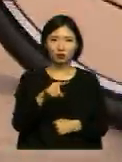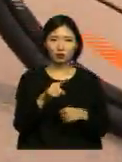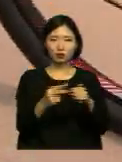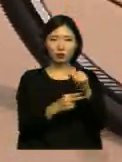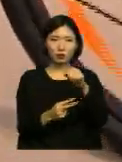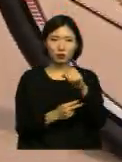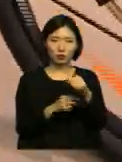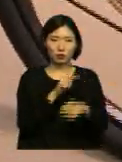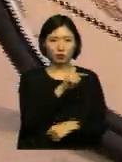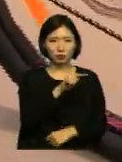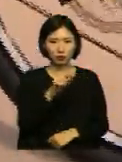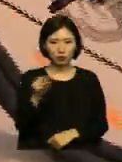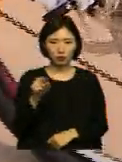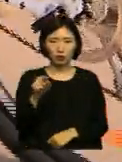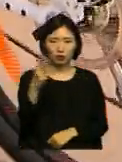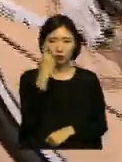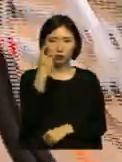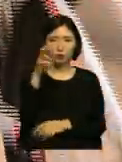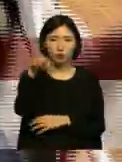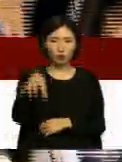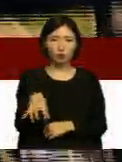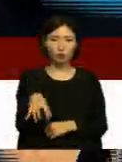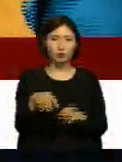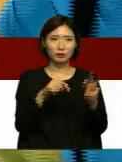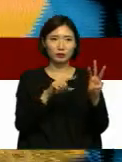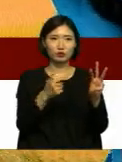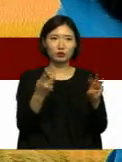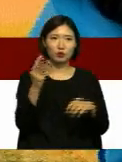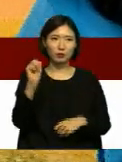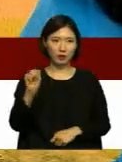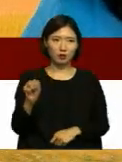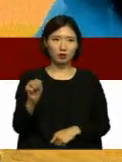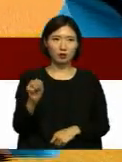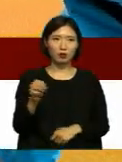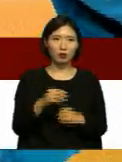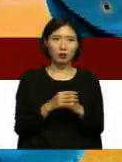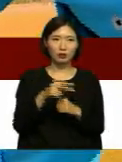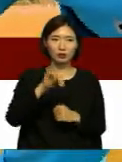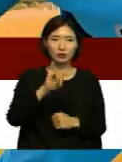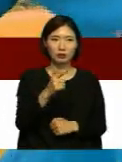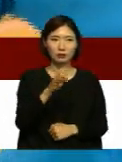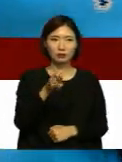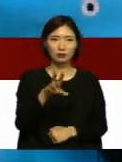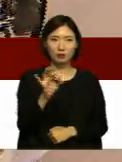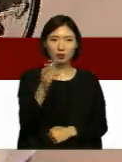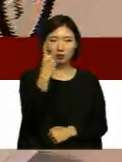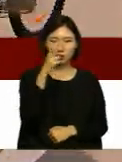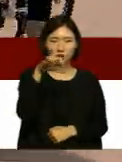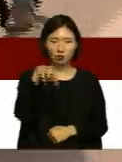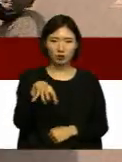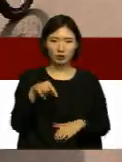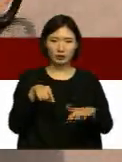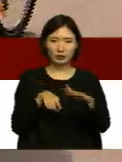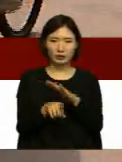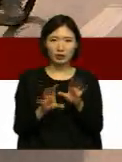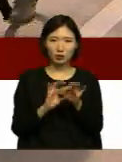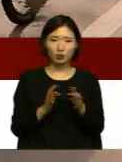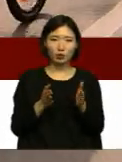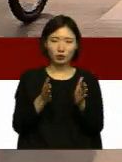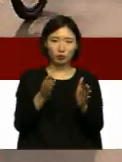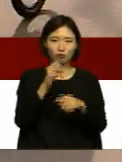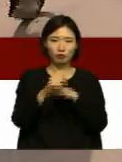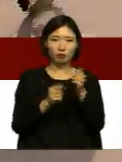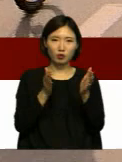김포대교, 신평초소까지 3.6km로 신평초소부터는 군 시설로 사용하던 지하 통로를 거쳐